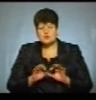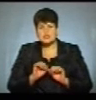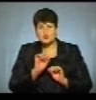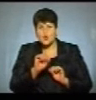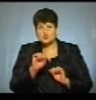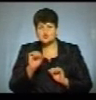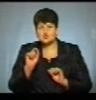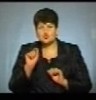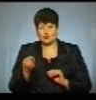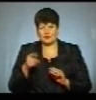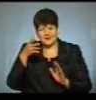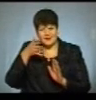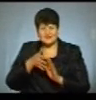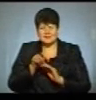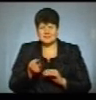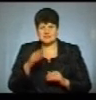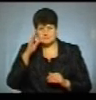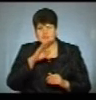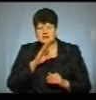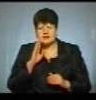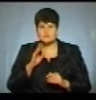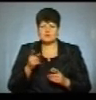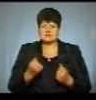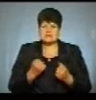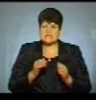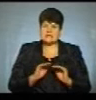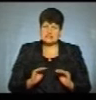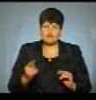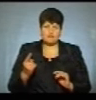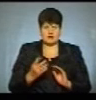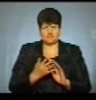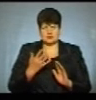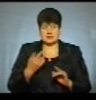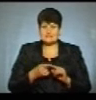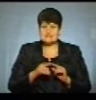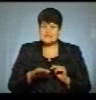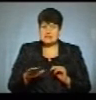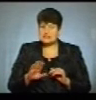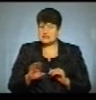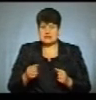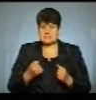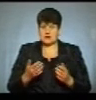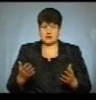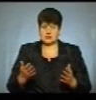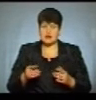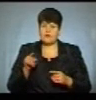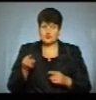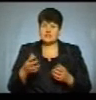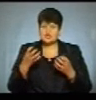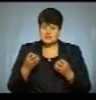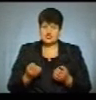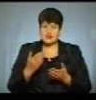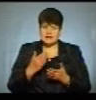достукатися до тих батьків, адже щоб захистити дітей, в першу чергу, що це діти не захищені, але вони ще